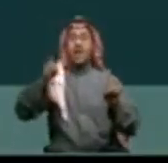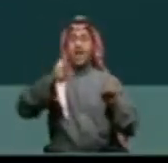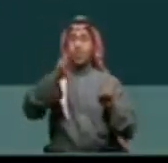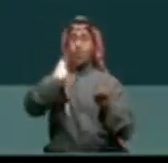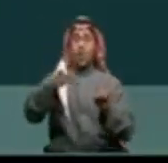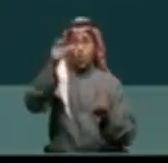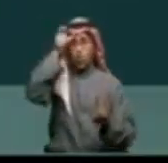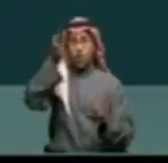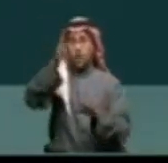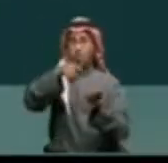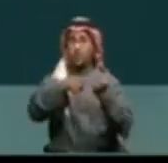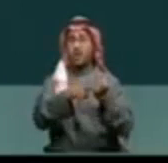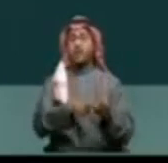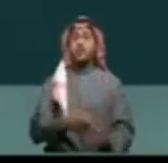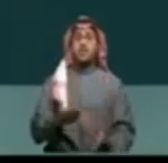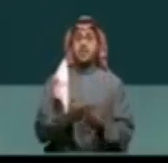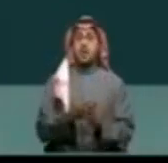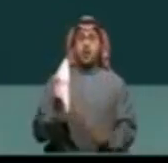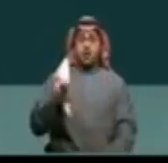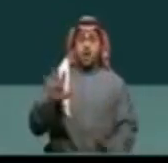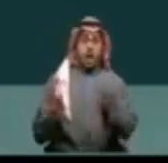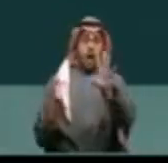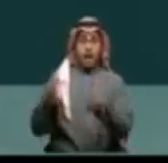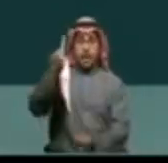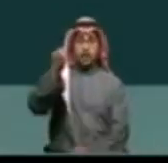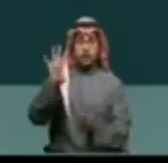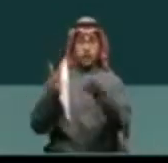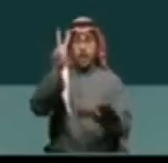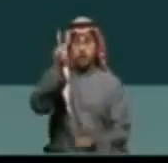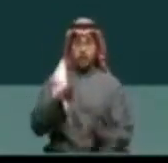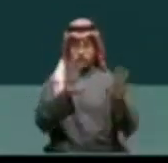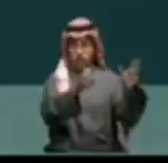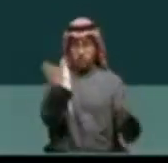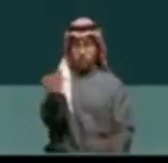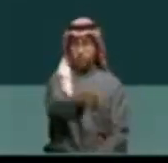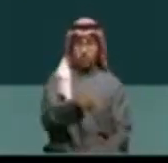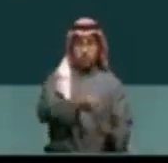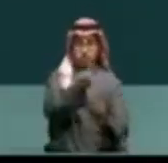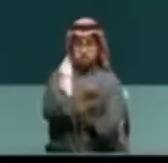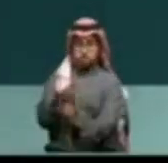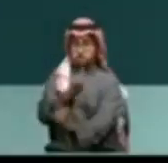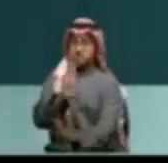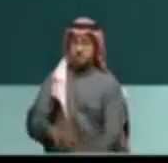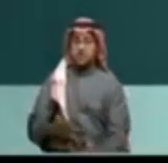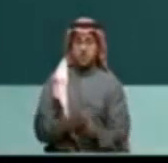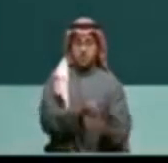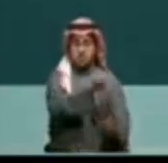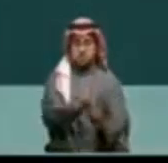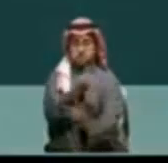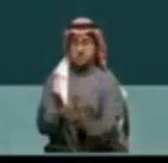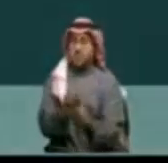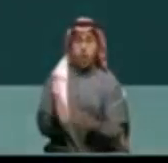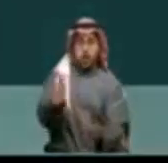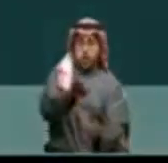وعددهم 11 بحضور محاميهم بناء على المادة 4 من نظام الإجراءات الجزائية.